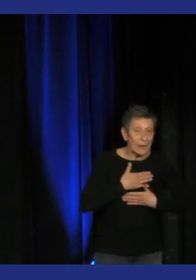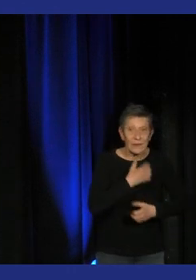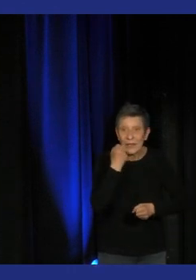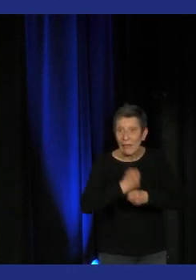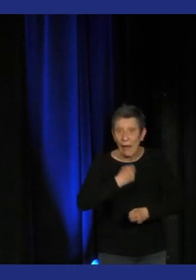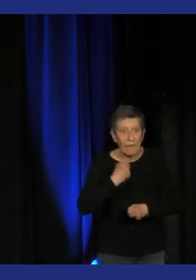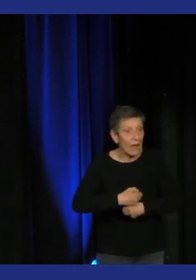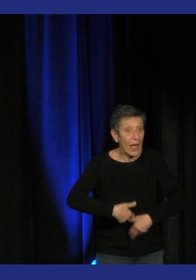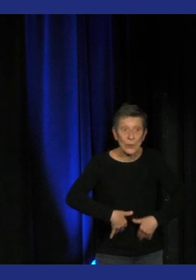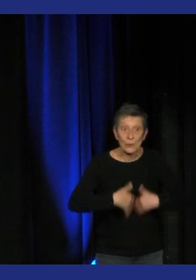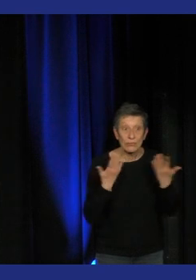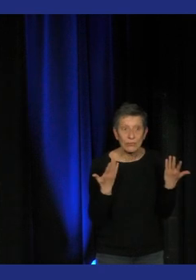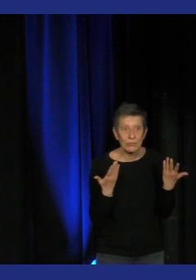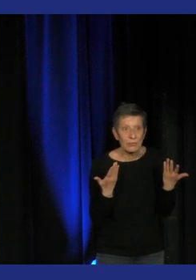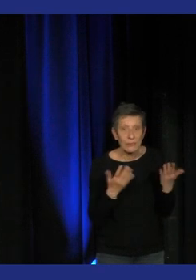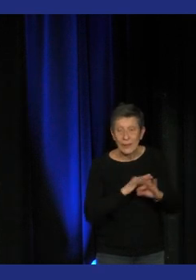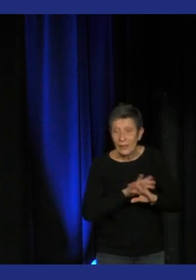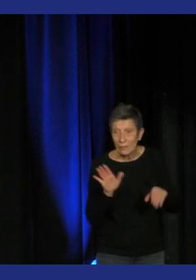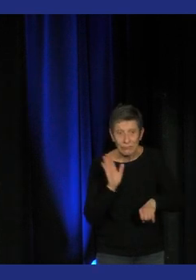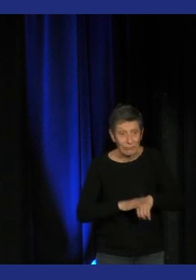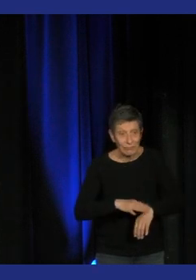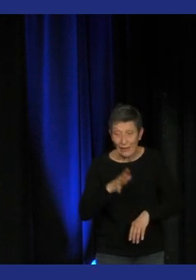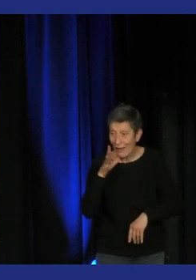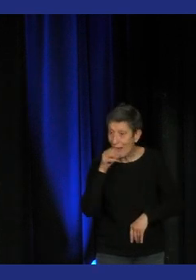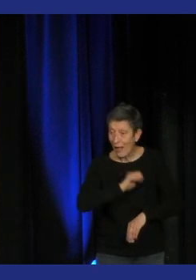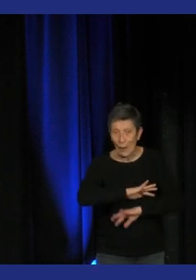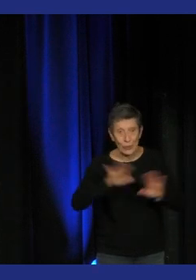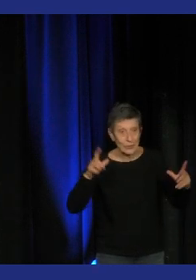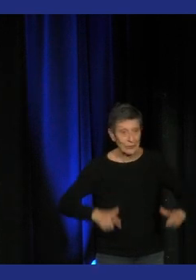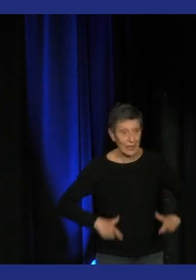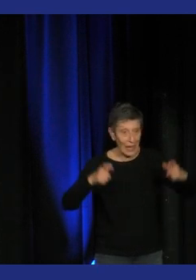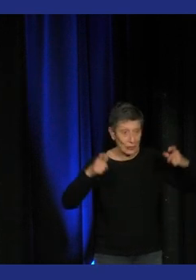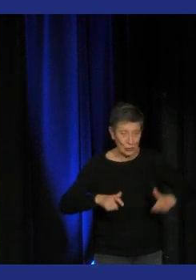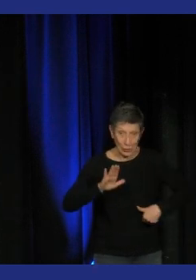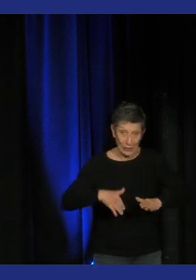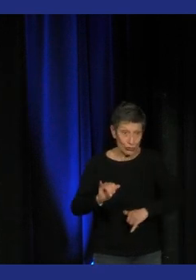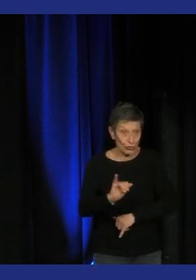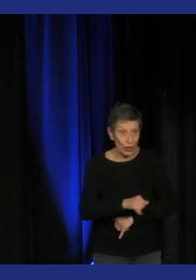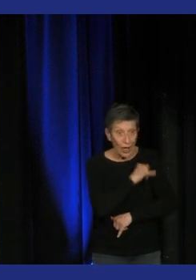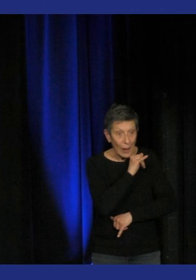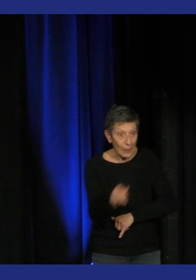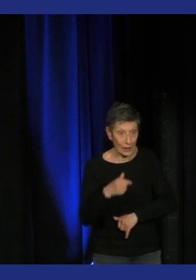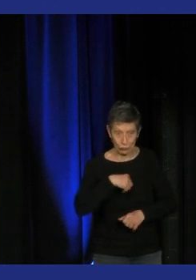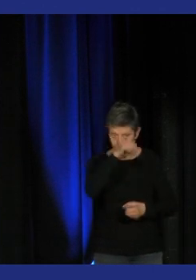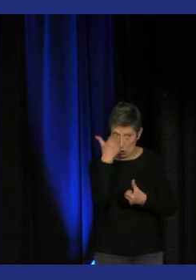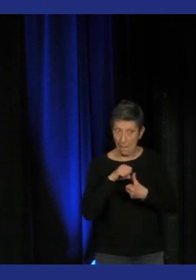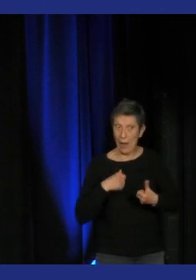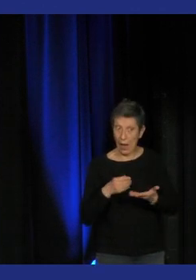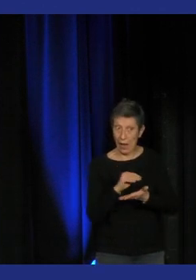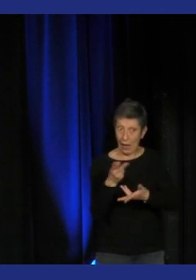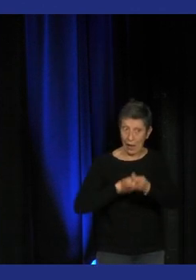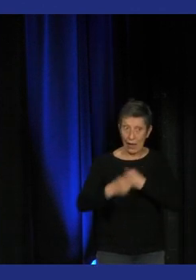ou je ne sais quoi. Et en fait, c'était juste impossible. Les ascenseurs, ils ne marchaient jamais. Enfin, moi, je me souviens avoir même écrit à la